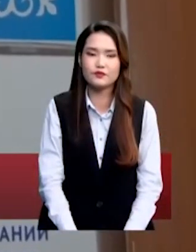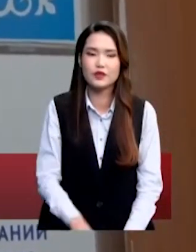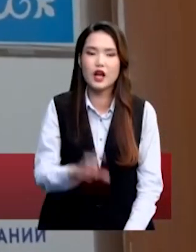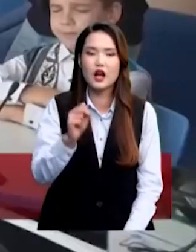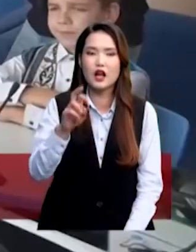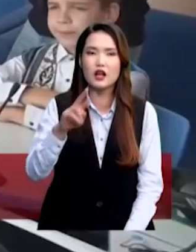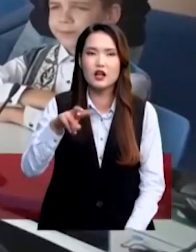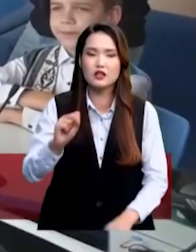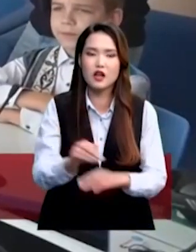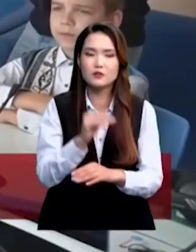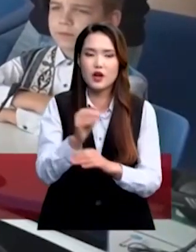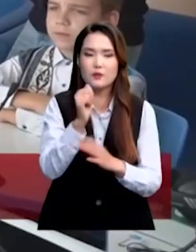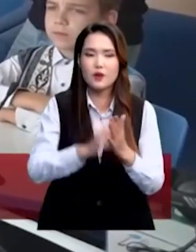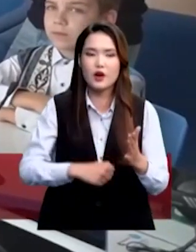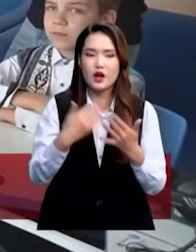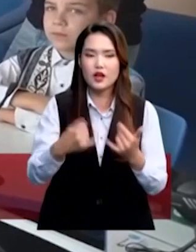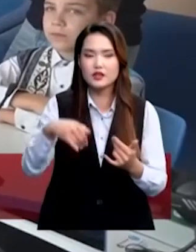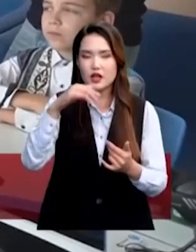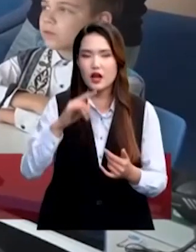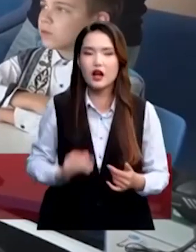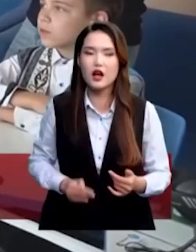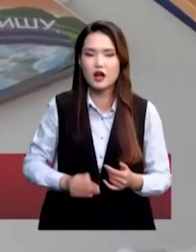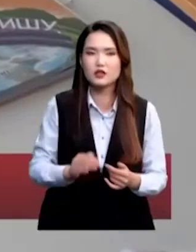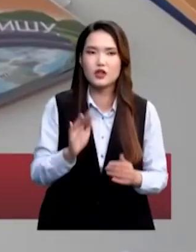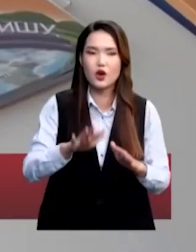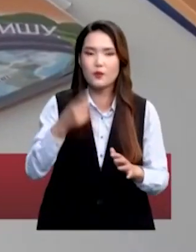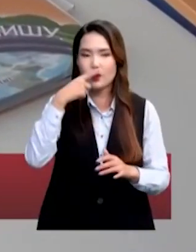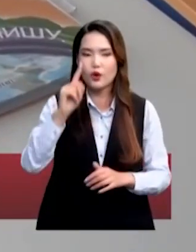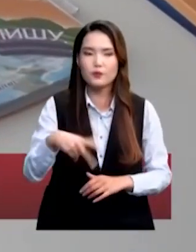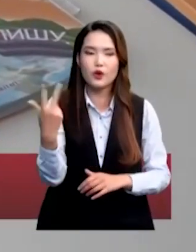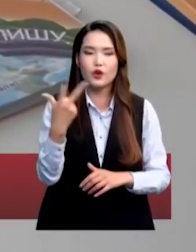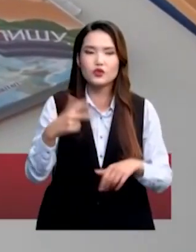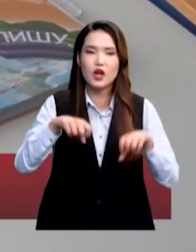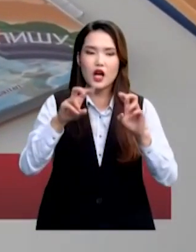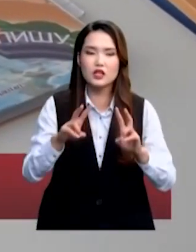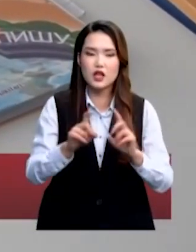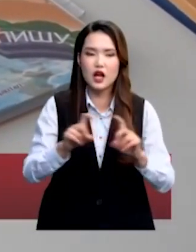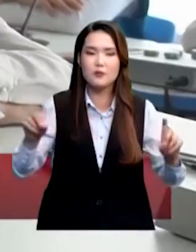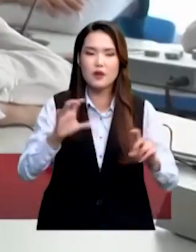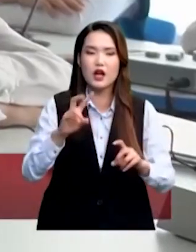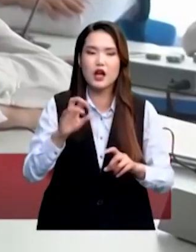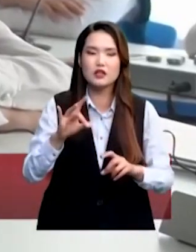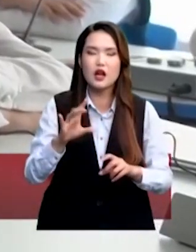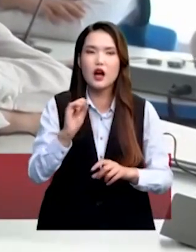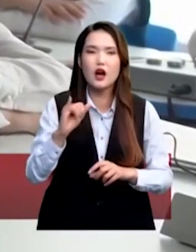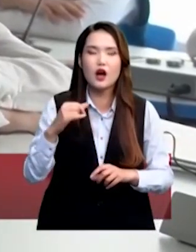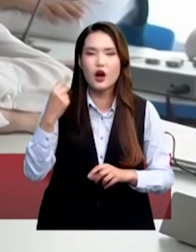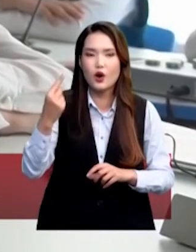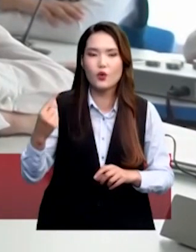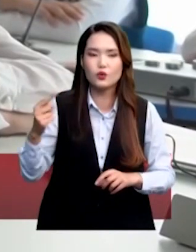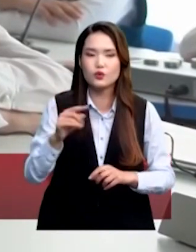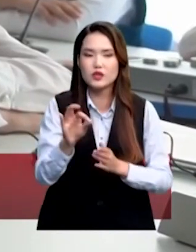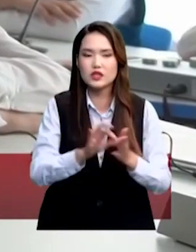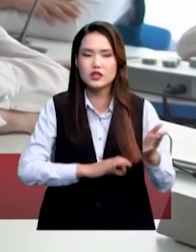Аяла қайырымдылық қоры мен Каминс Қазақстан компаниясының қолдауымен нөмірі 3-ші арнайы мектеп-интернатында аудио сынып ашылды. Онда